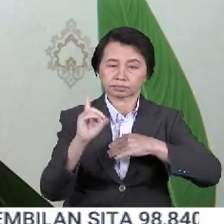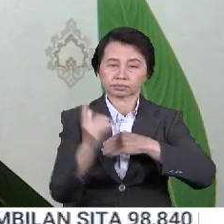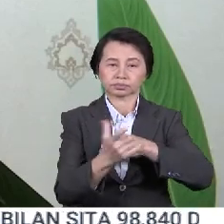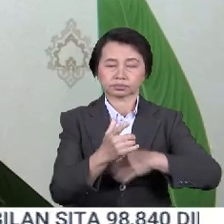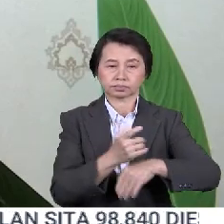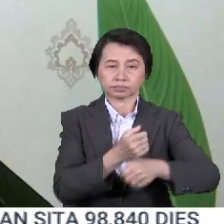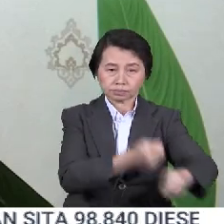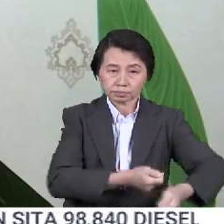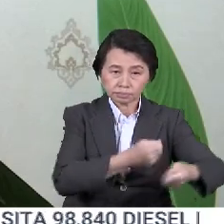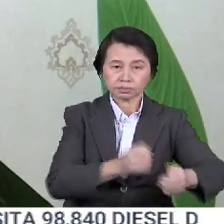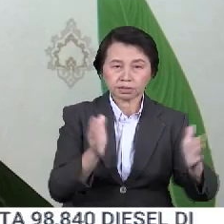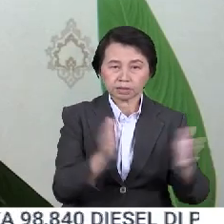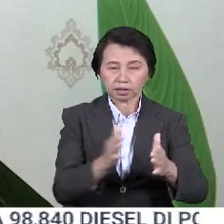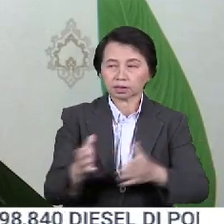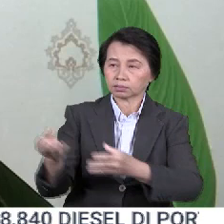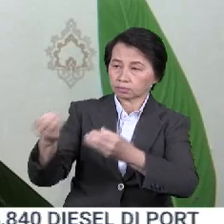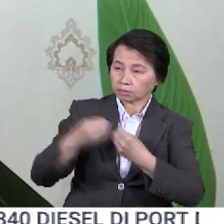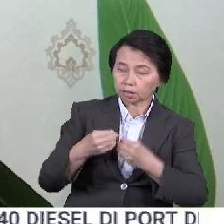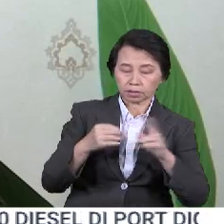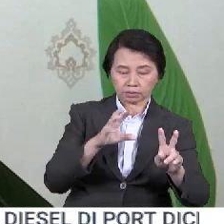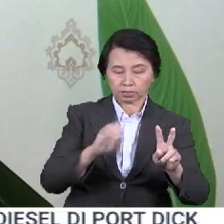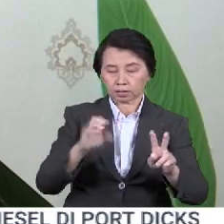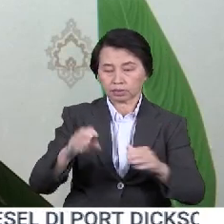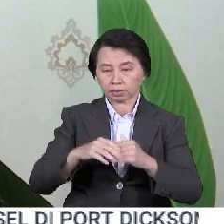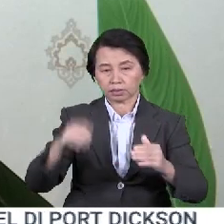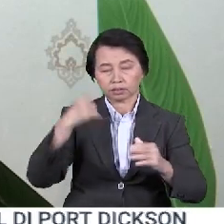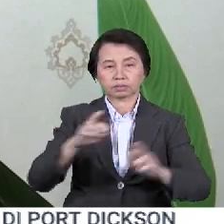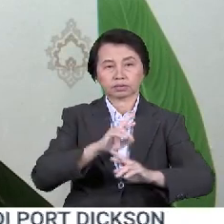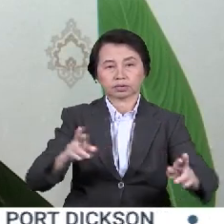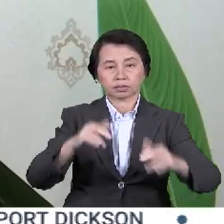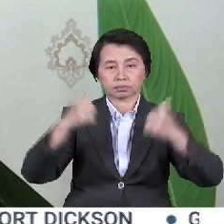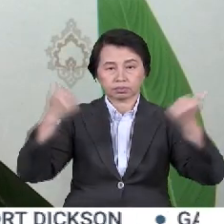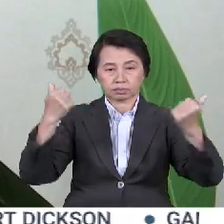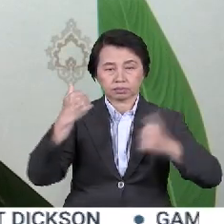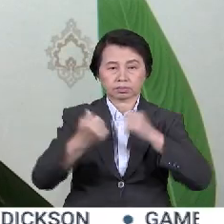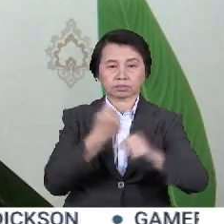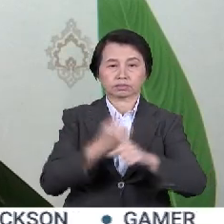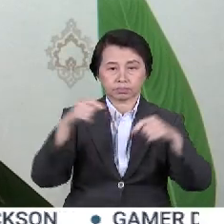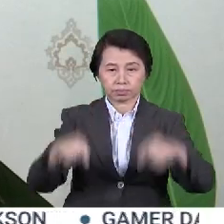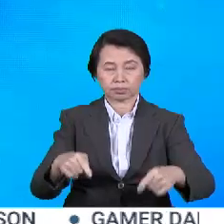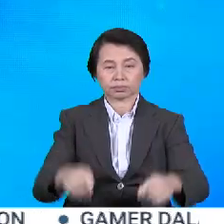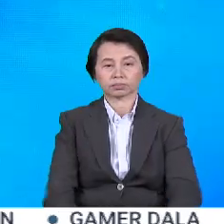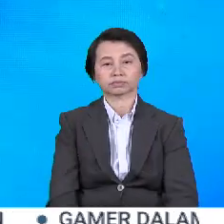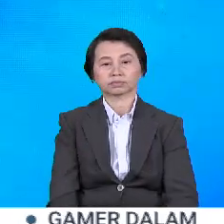banyak 200 Ringgit bagi persiapan hari raya Idul Fitri bagi tahun ini